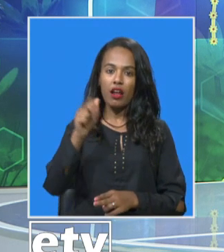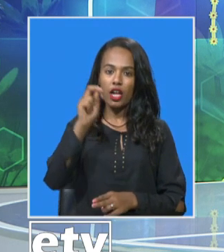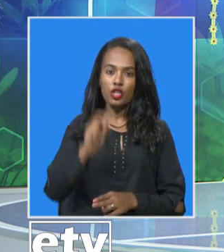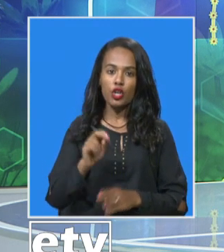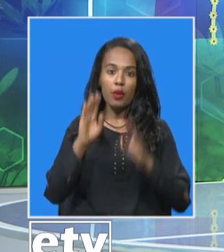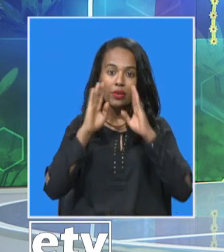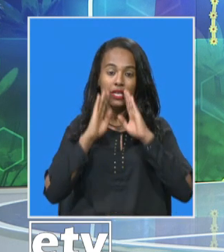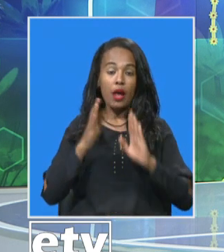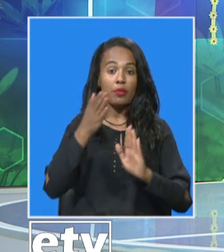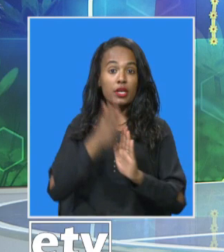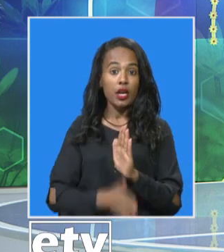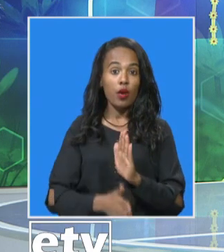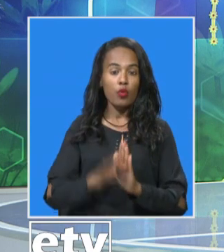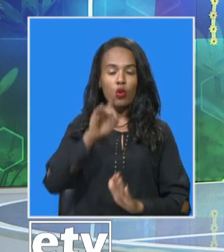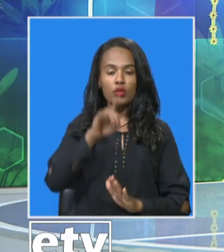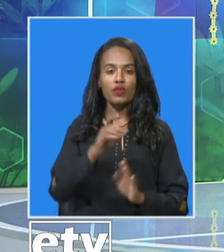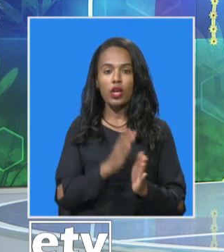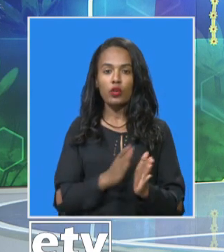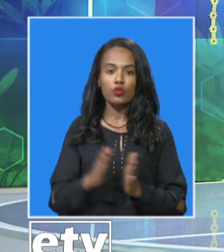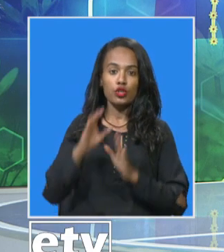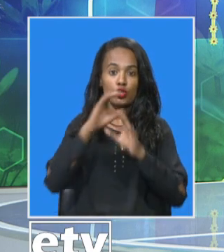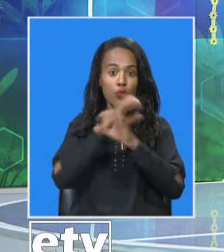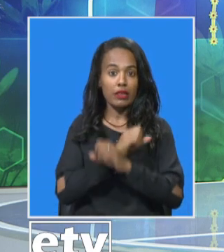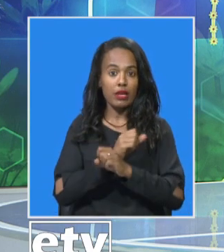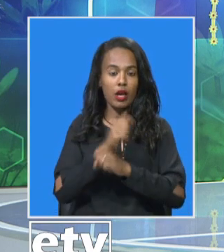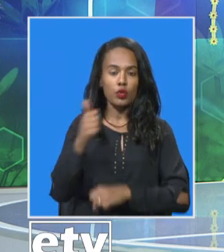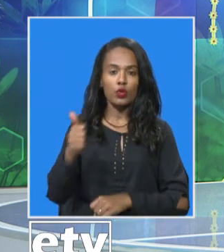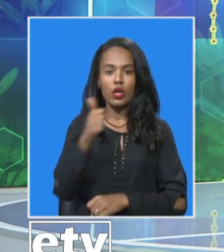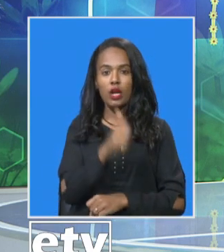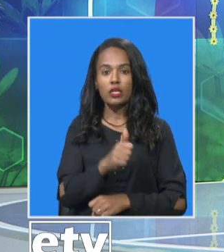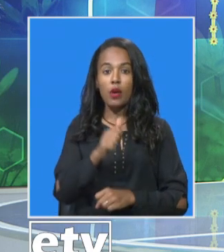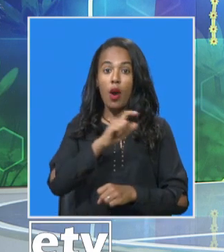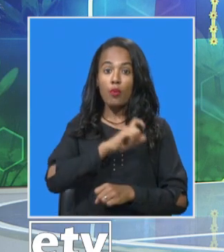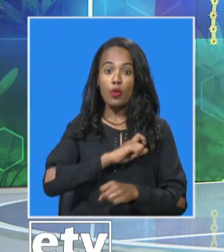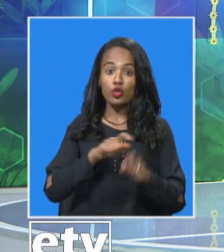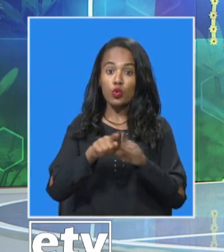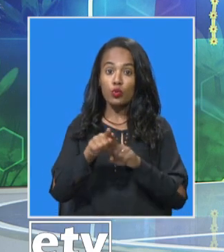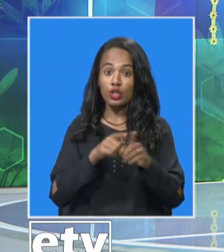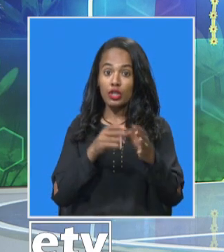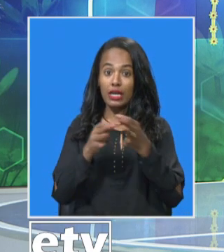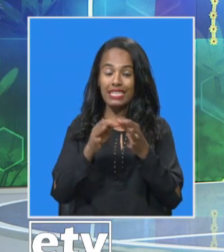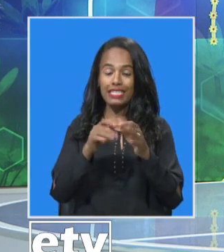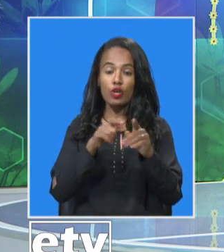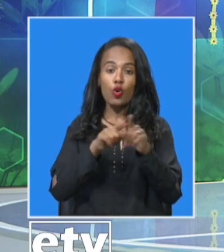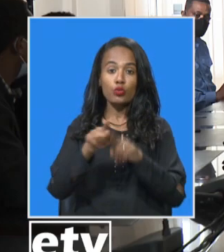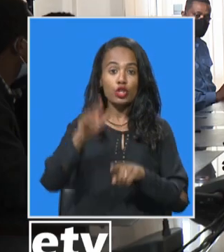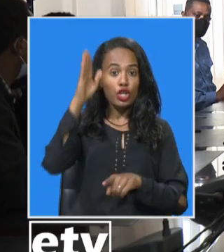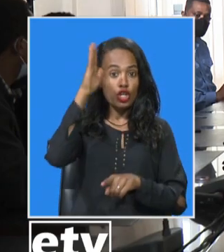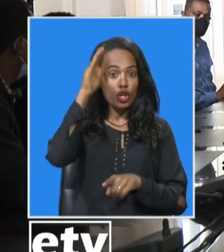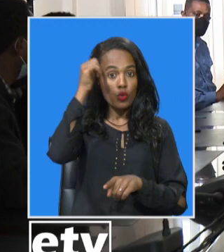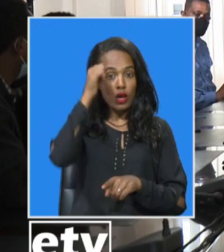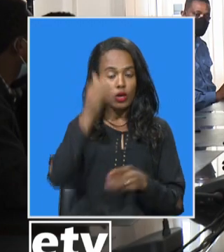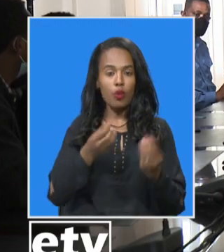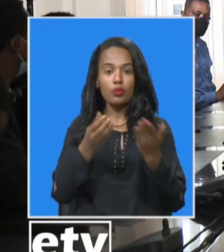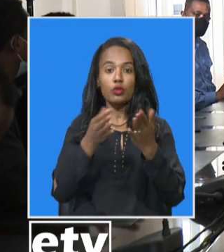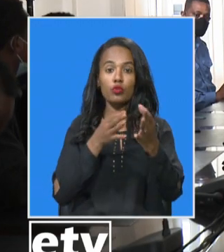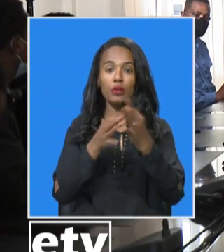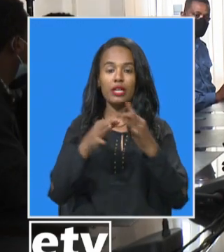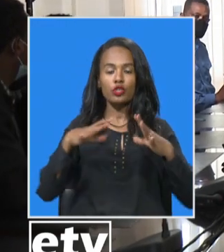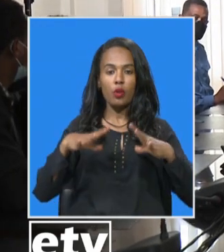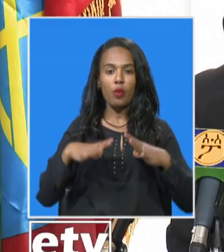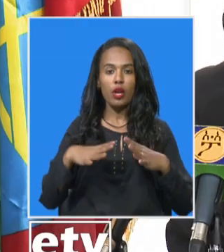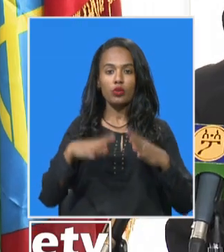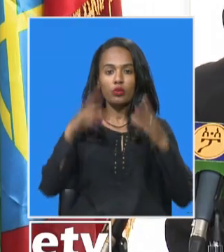በሰላም እንዲከናወኑ አስፈላጊውን ዝግጅት ማጠናቀቁን የአዲስ አበባ ፖሊስ ኮሚሽን ገለጸ። ኮሚሽነር ጌቱ አርጋው በሰጡት መግለጫ